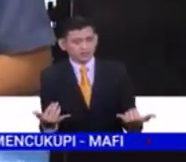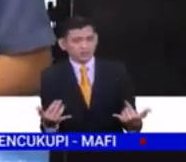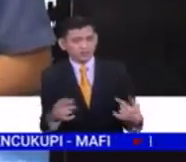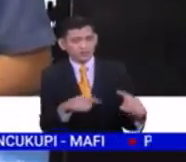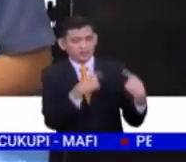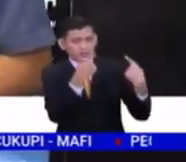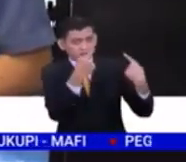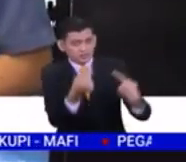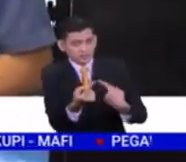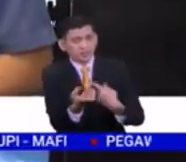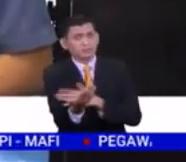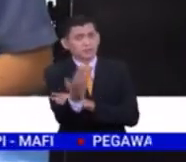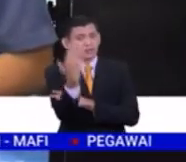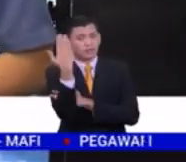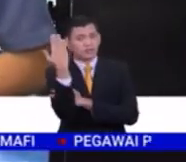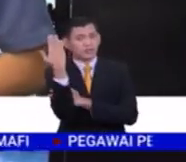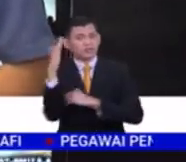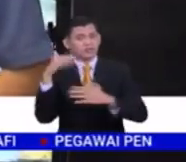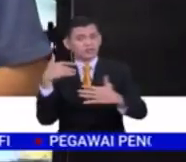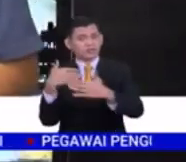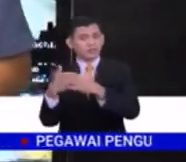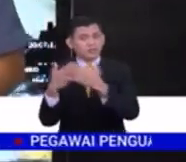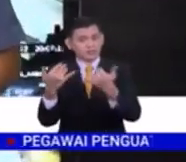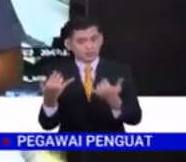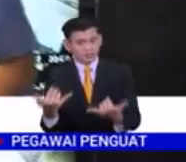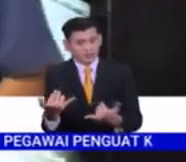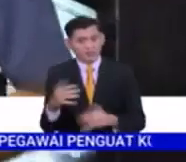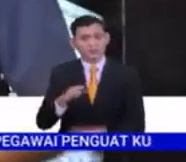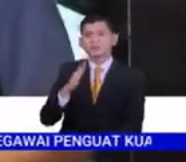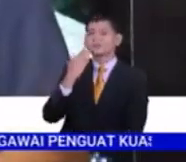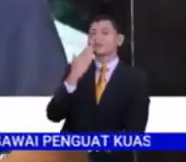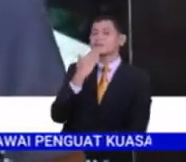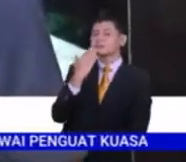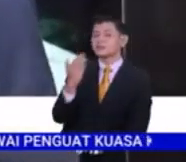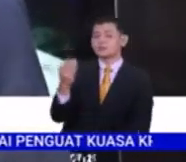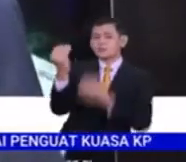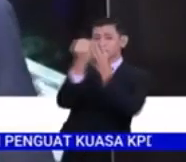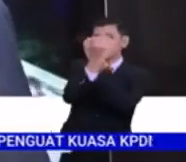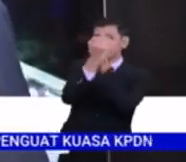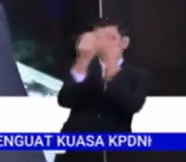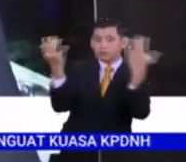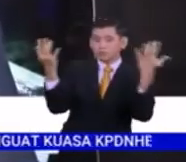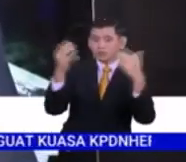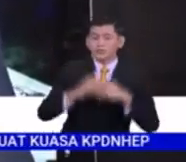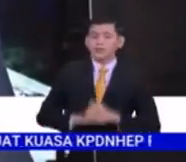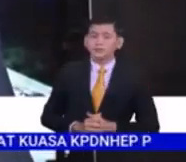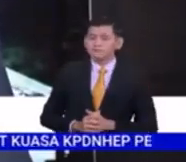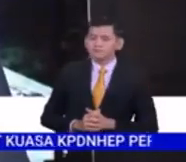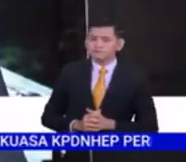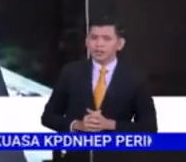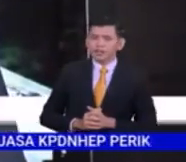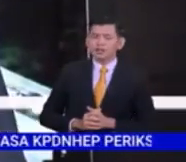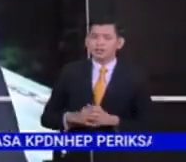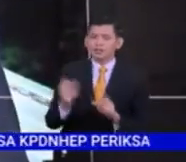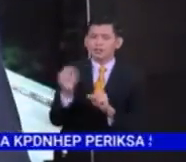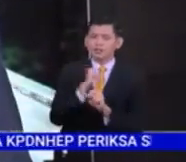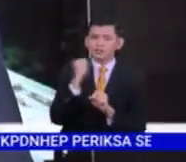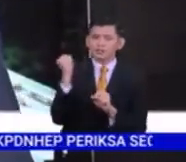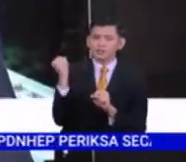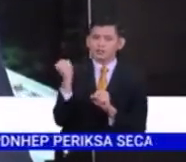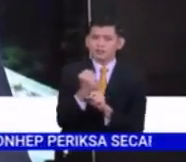siang tadi sehingga waktu ini berkas saya untuk menelepon semua pola kristik